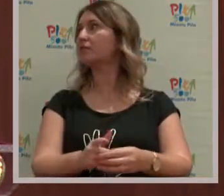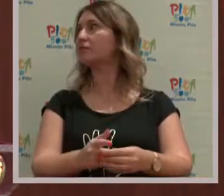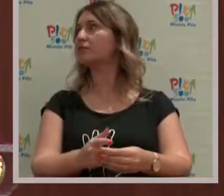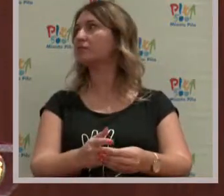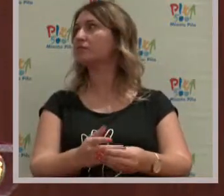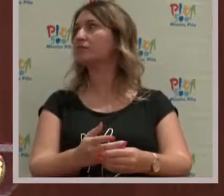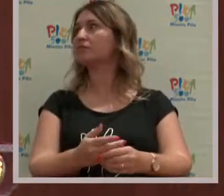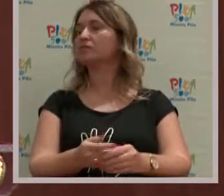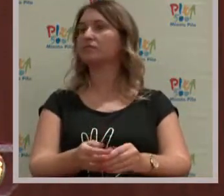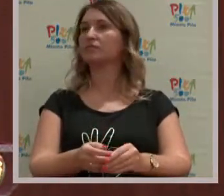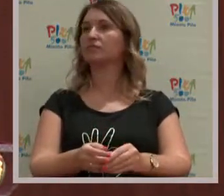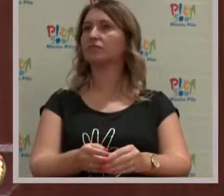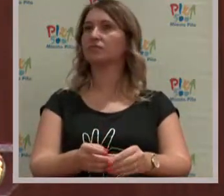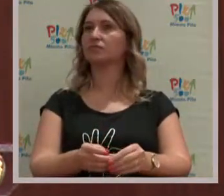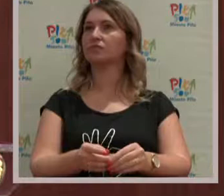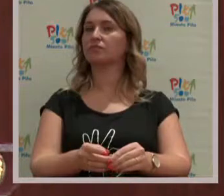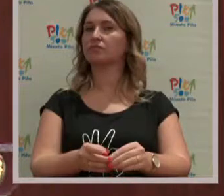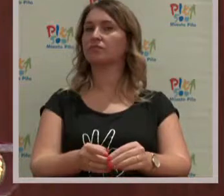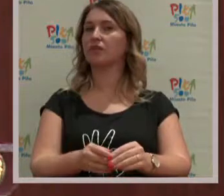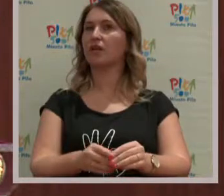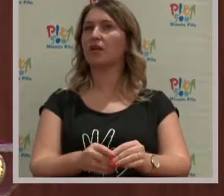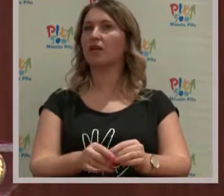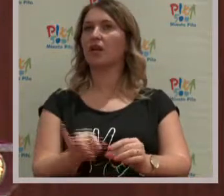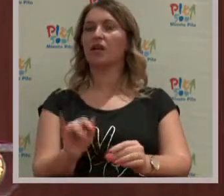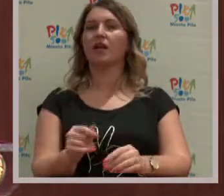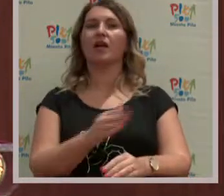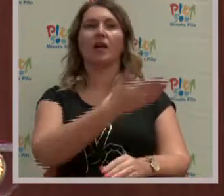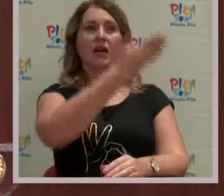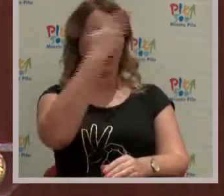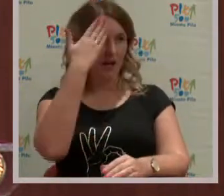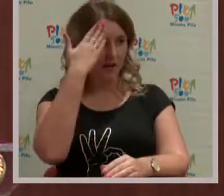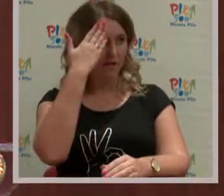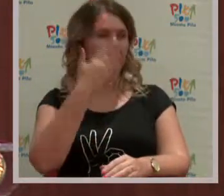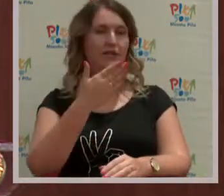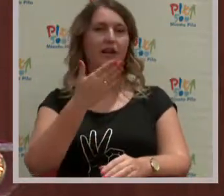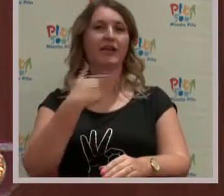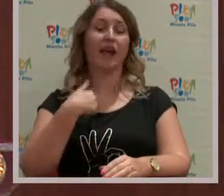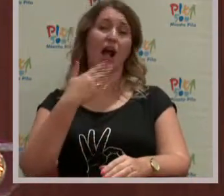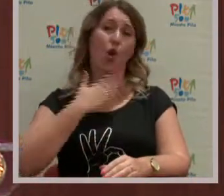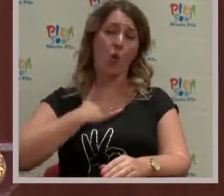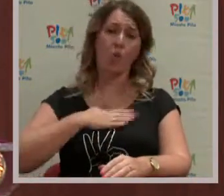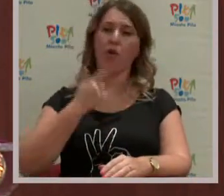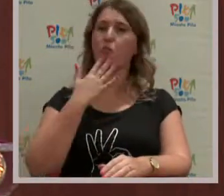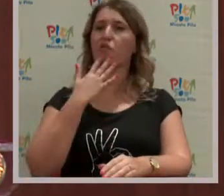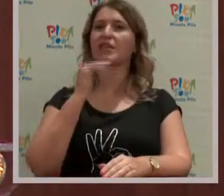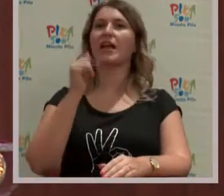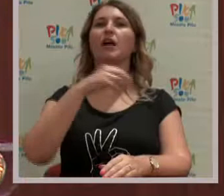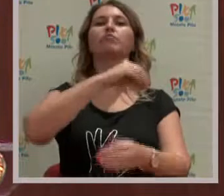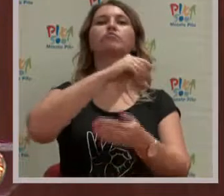jak Państwo, a Pan w szczególności wiecie, lubię mówić wtedy, kiedy mam podpisane dokumenty, ale